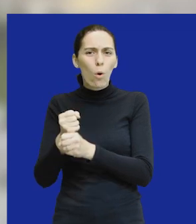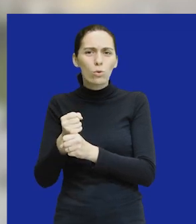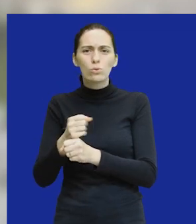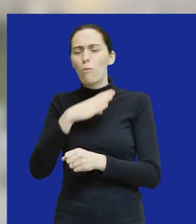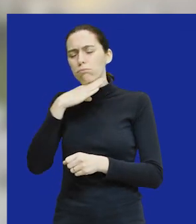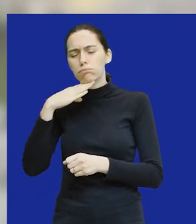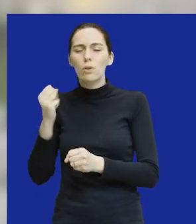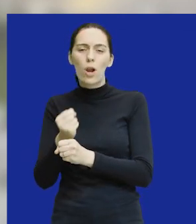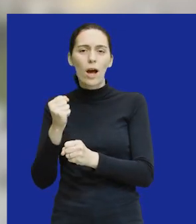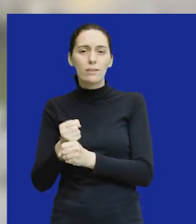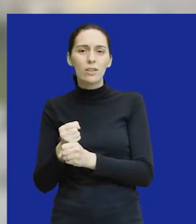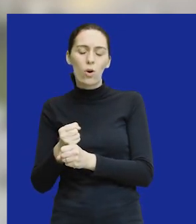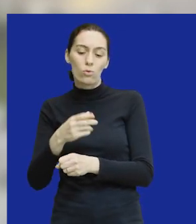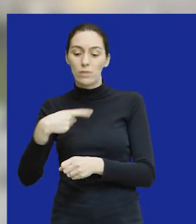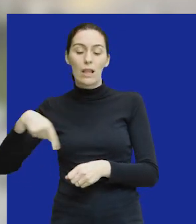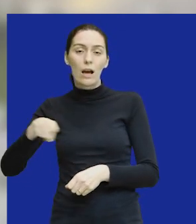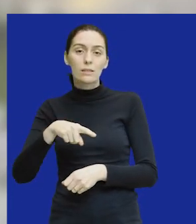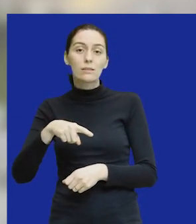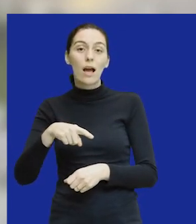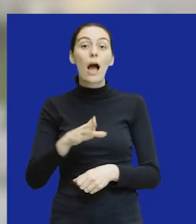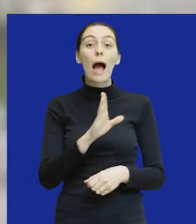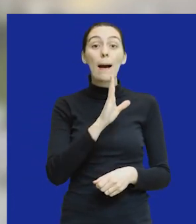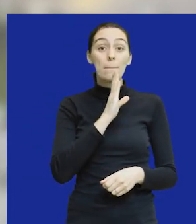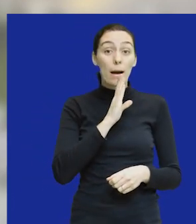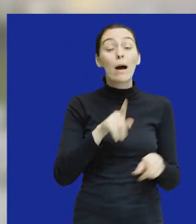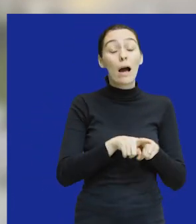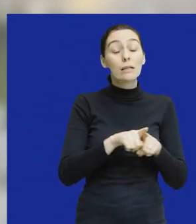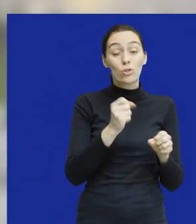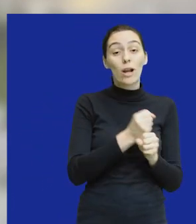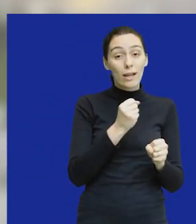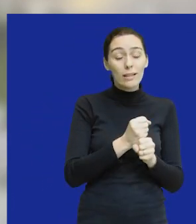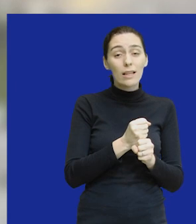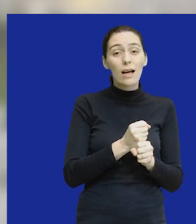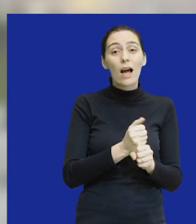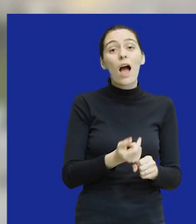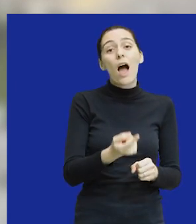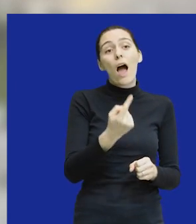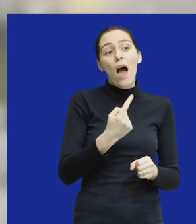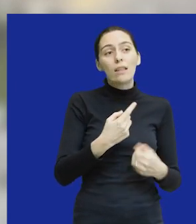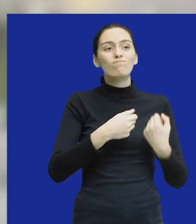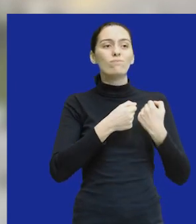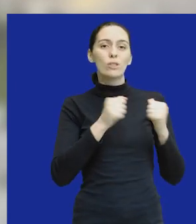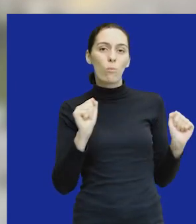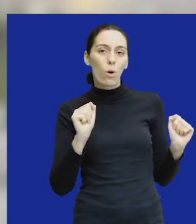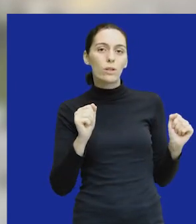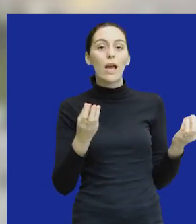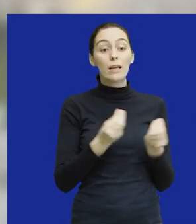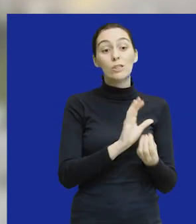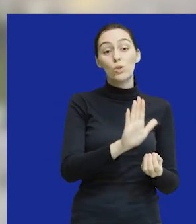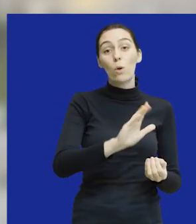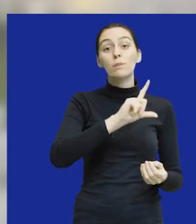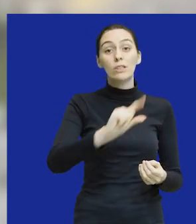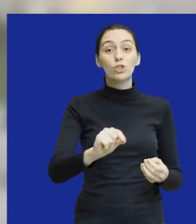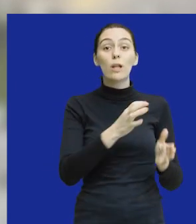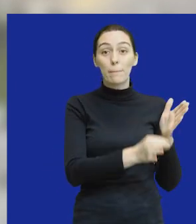radio je zaista naporno za sve nas. Mama je također radila, ali bila je malo ipak slobodnija, s njom smo išli na